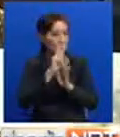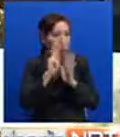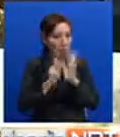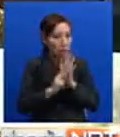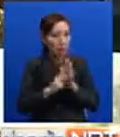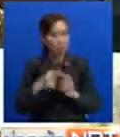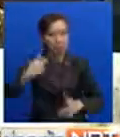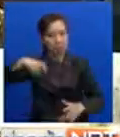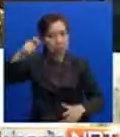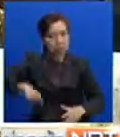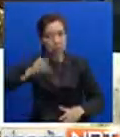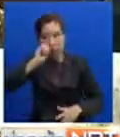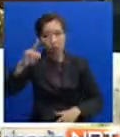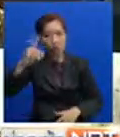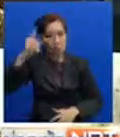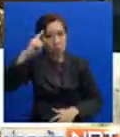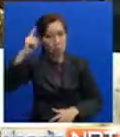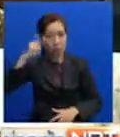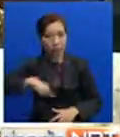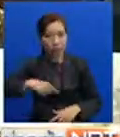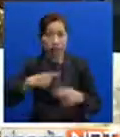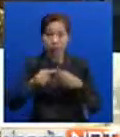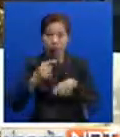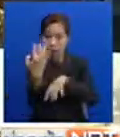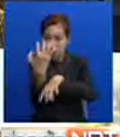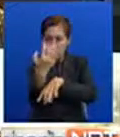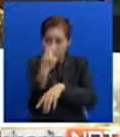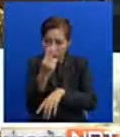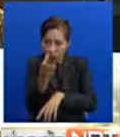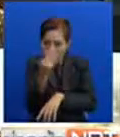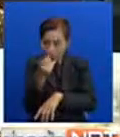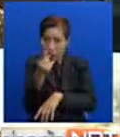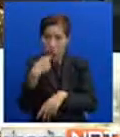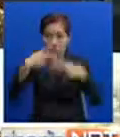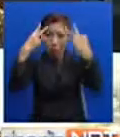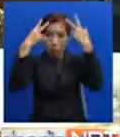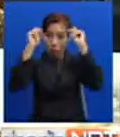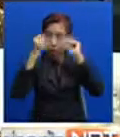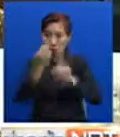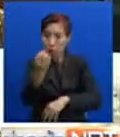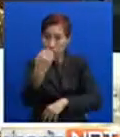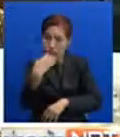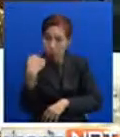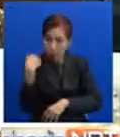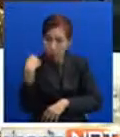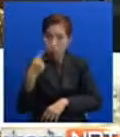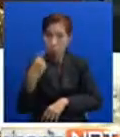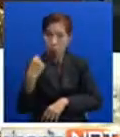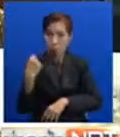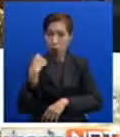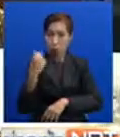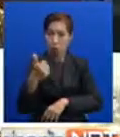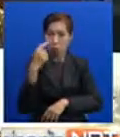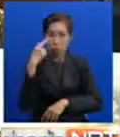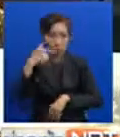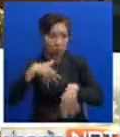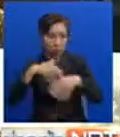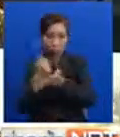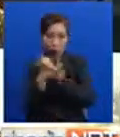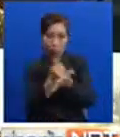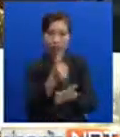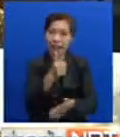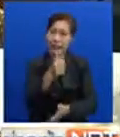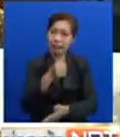ม่เป็นเลยแต่ได้เห็นทางทีวีเนี่ยประกาศท่านนายกเนี่ยเข้มแข็งมากแล้วก็ช่วยเหลือดีน